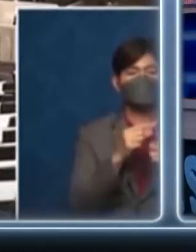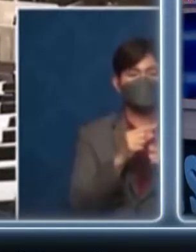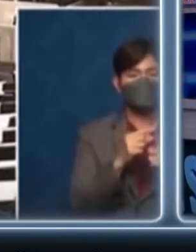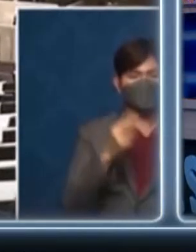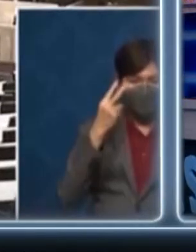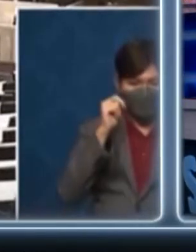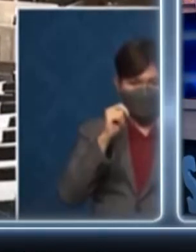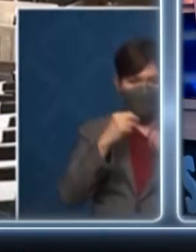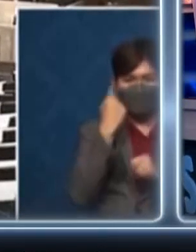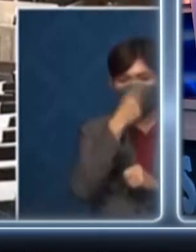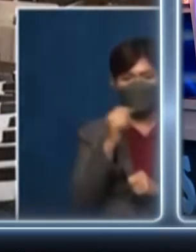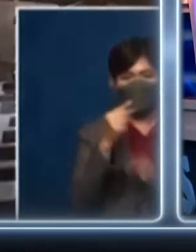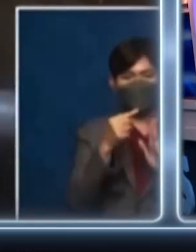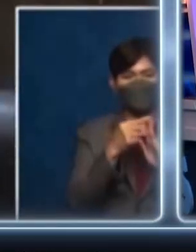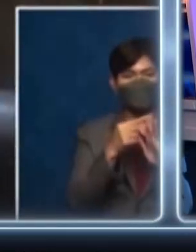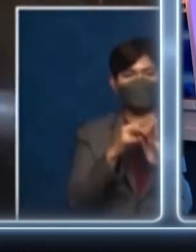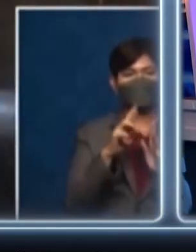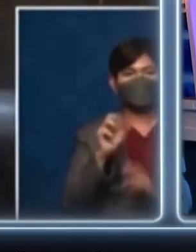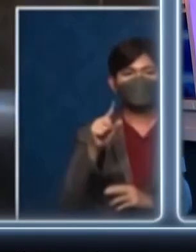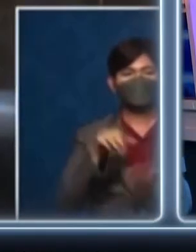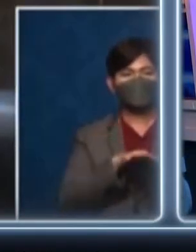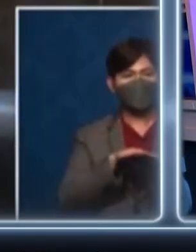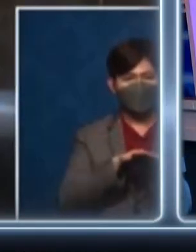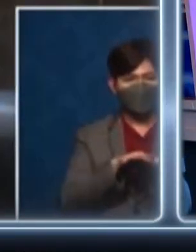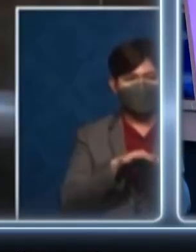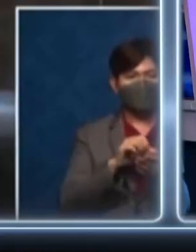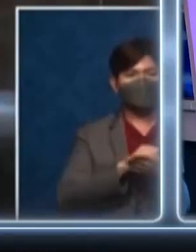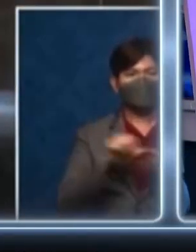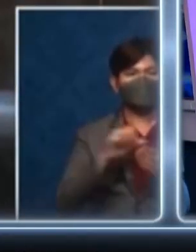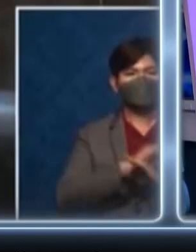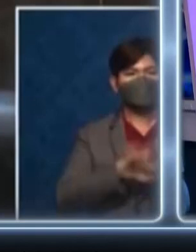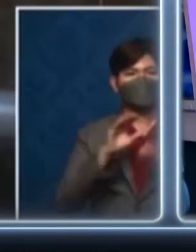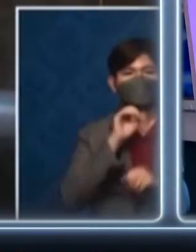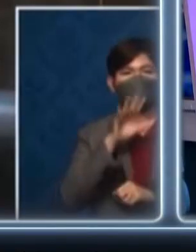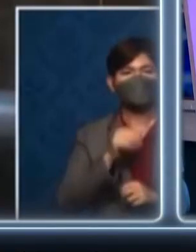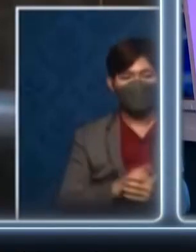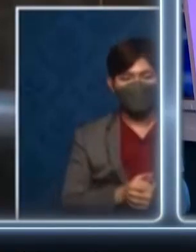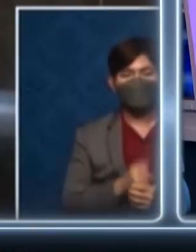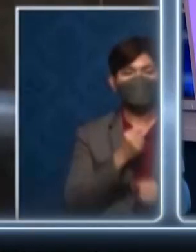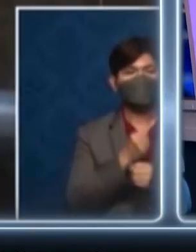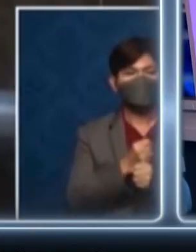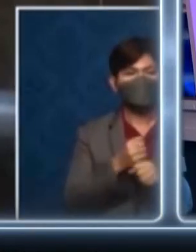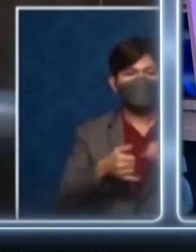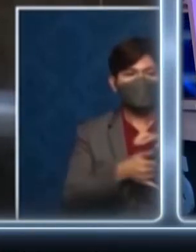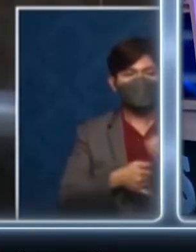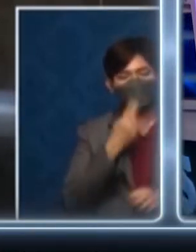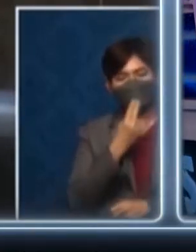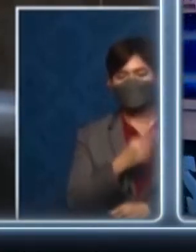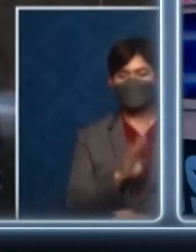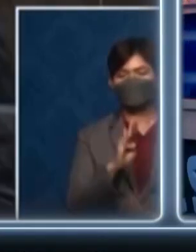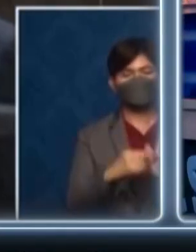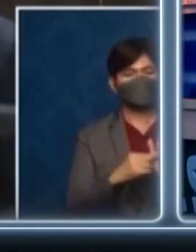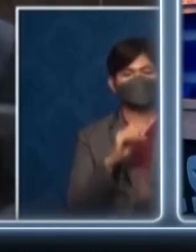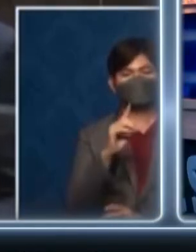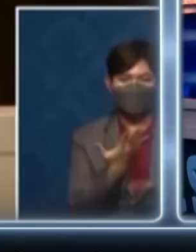นะครับแล้วก็สสเต้เรียกว่าอภิปรายไม่จบไปดูสิวันนี้เขาบอกว่าเต้ป่วนสภ